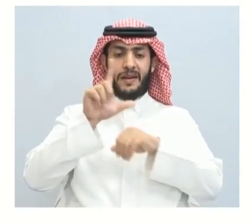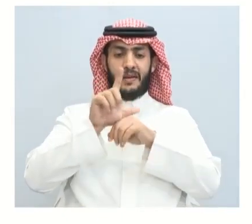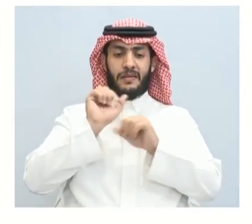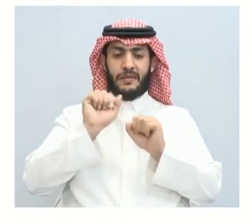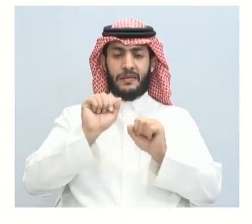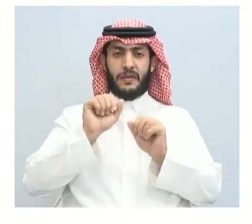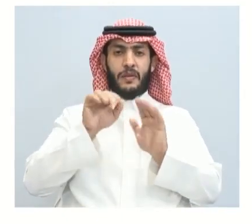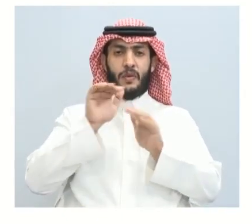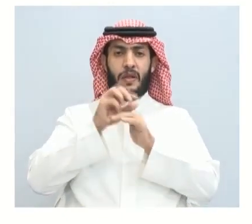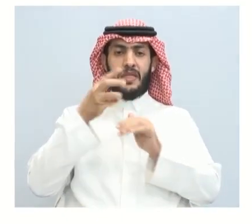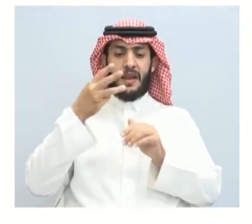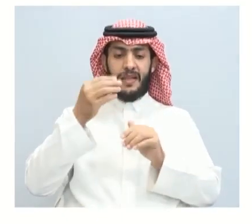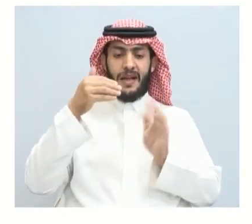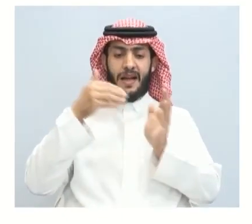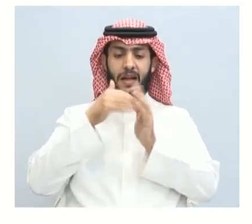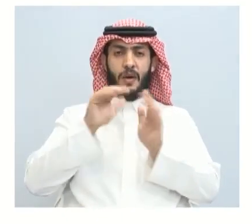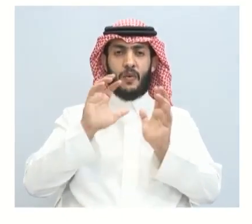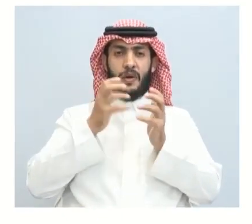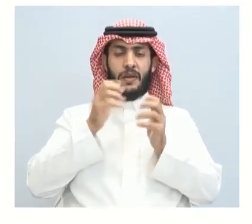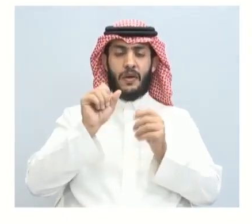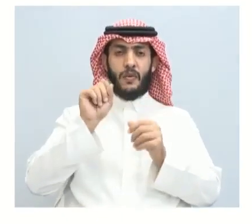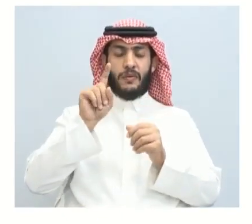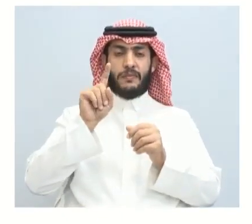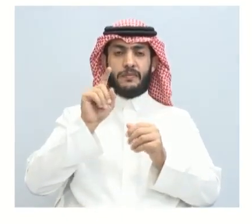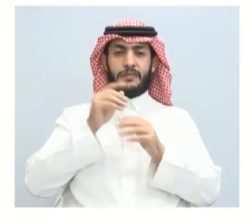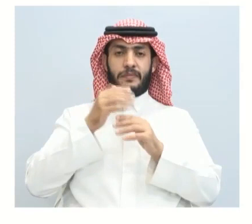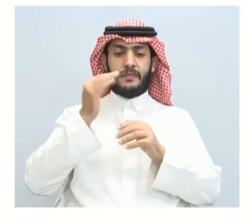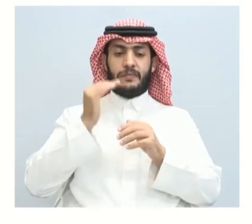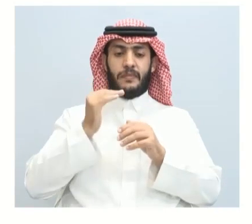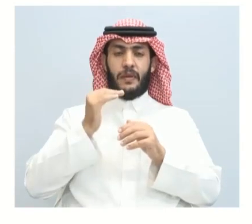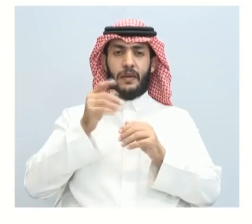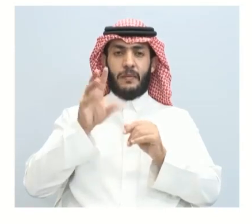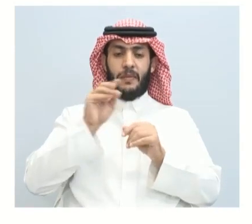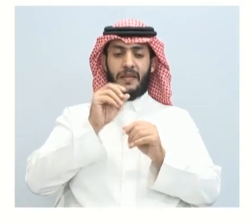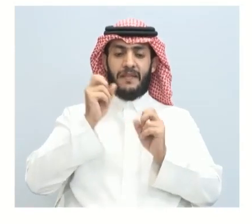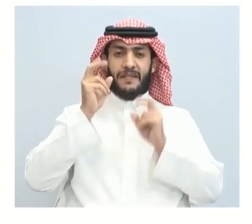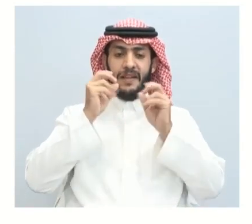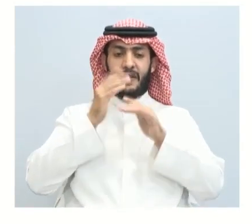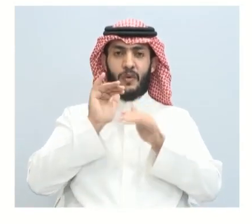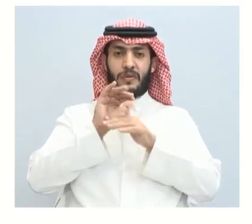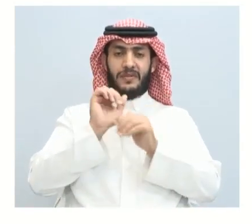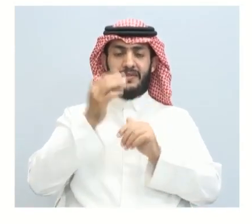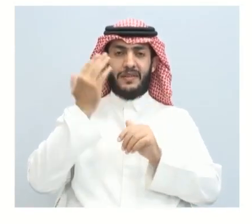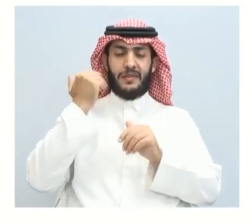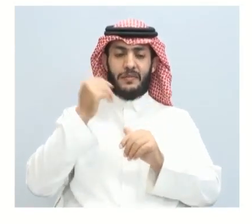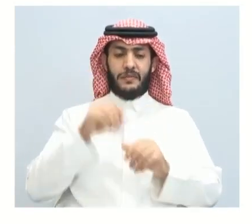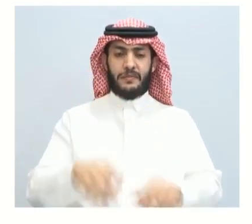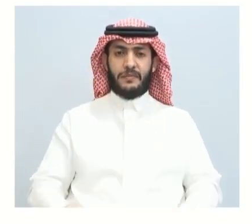سنتكلم عن الثلاث دروس الاخيره من الوحده الاولى باض ما اي سناخذ ايضا بعض الافكار من الدروس